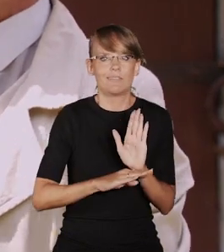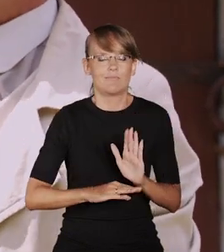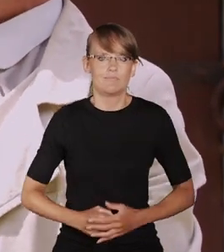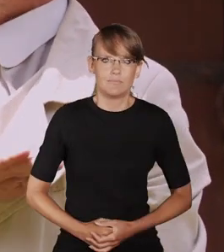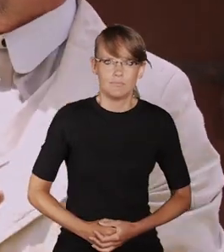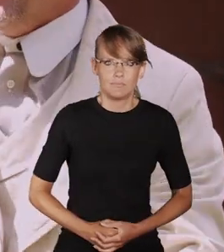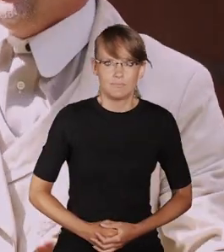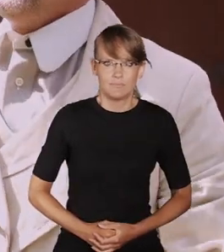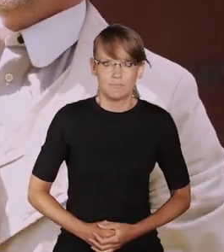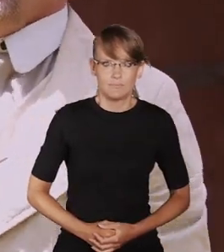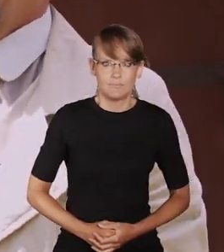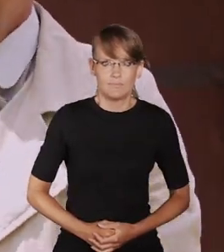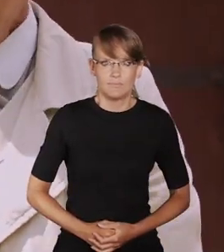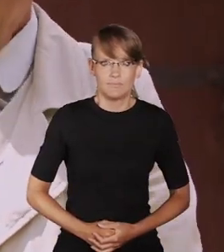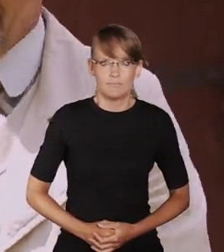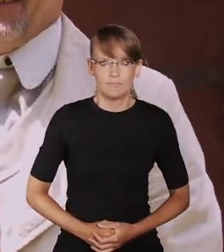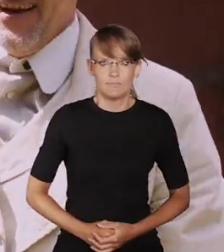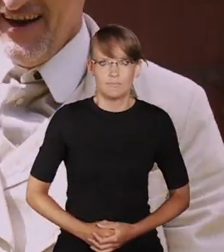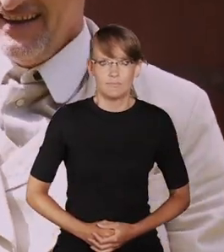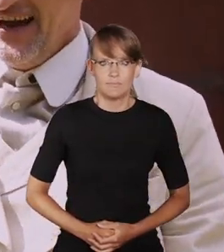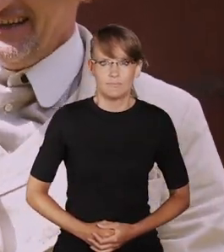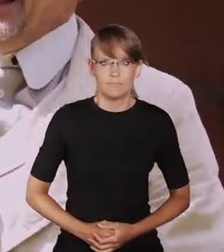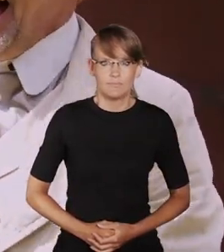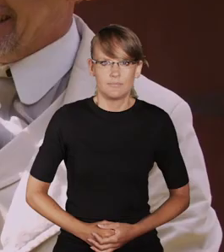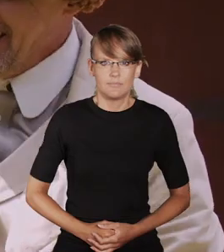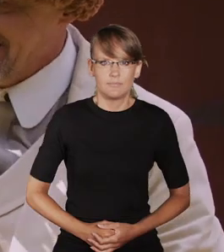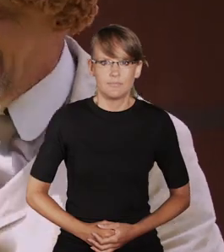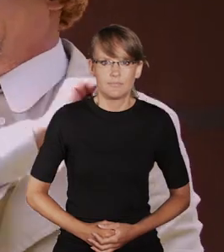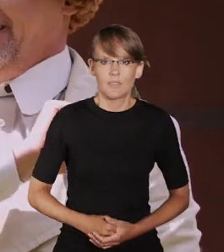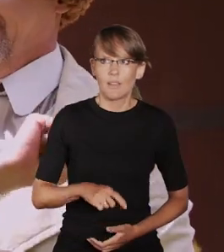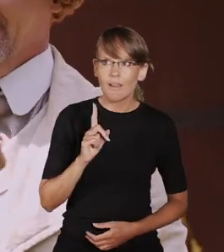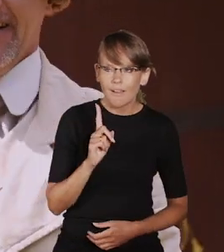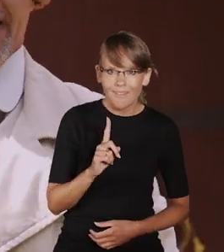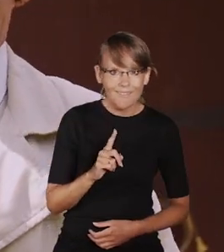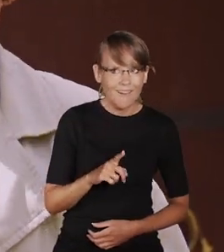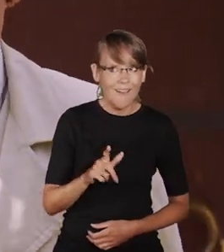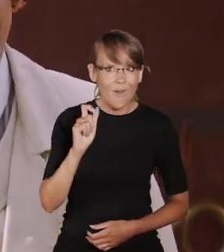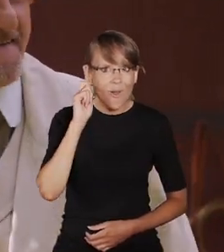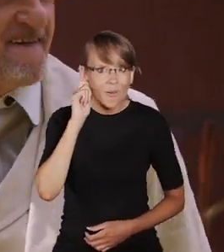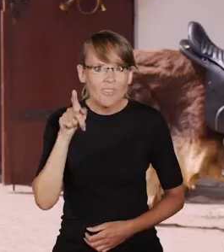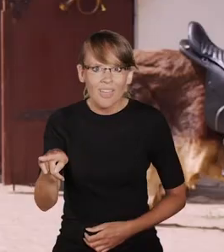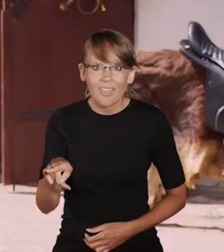Obie płcie zrównane. Tak, postrzelaj ją. Dla zasady!